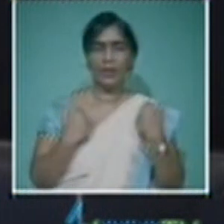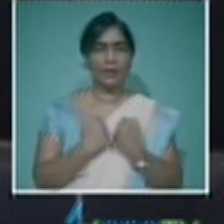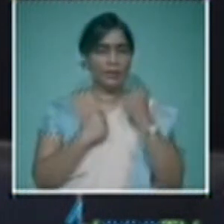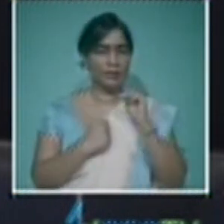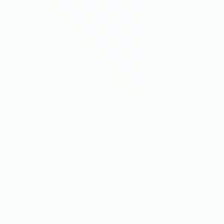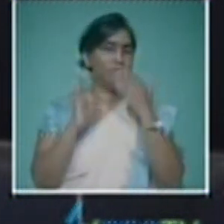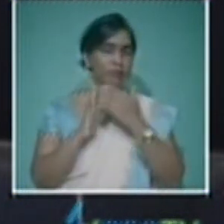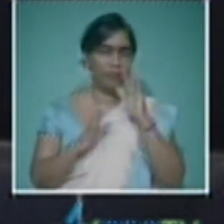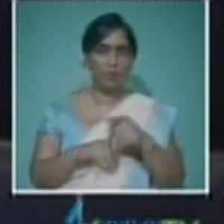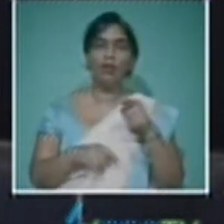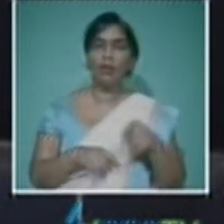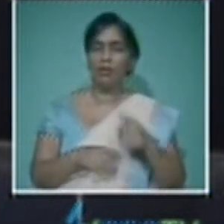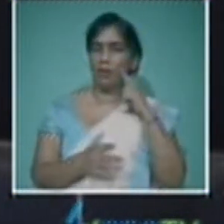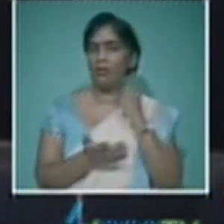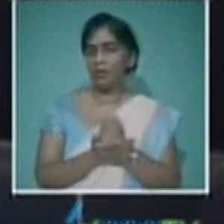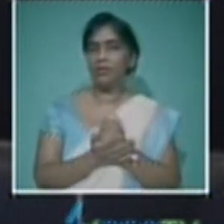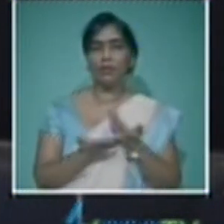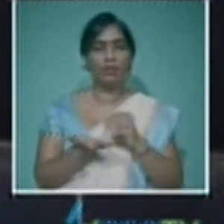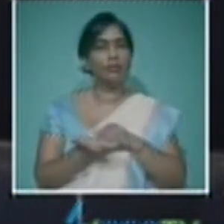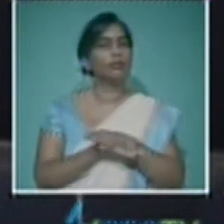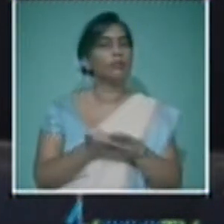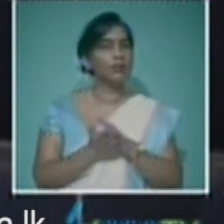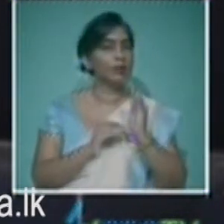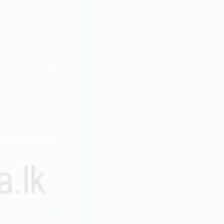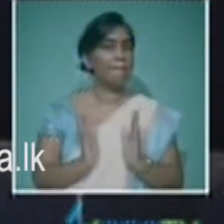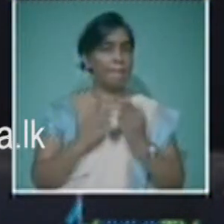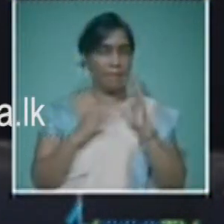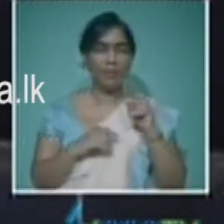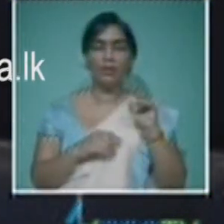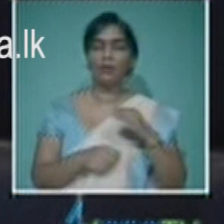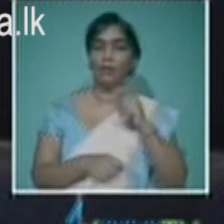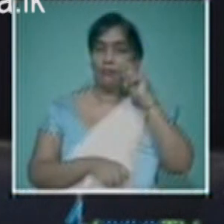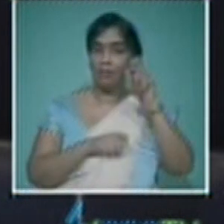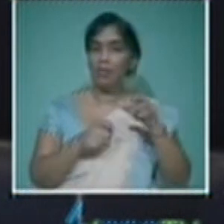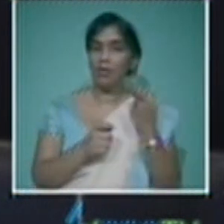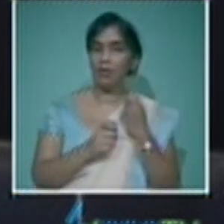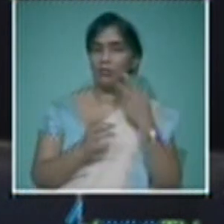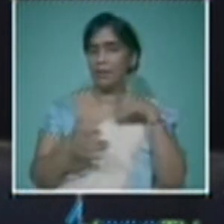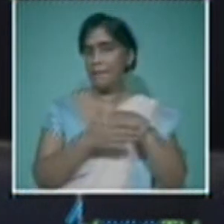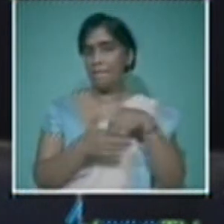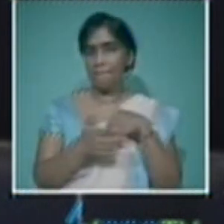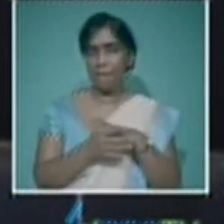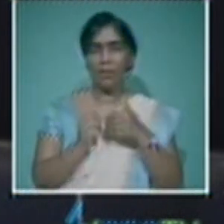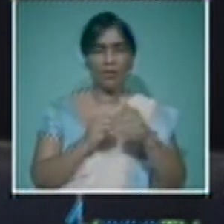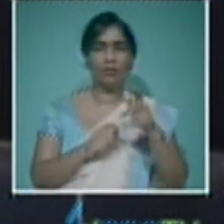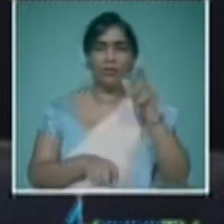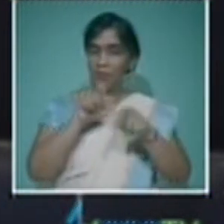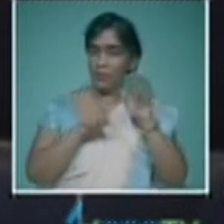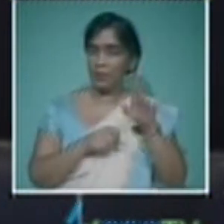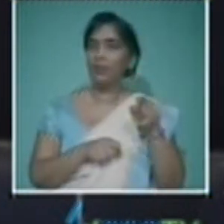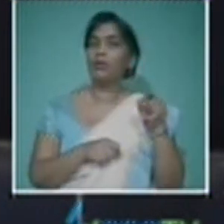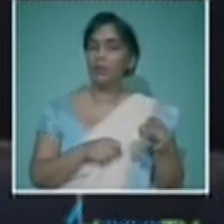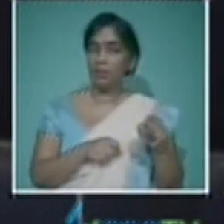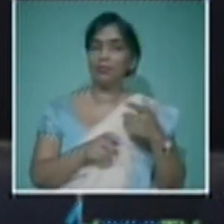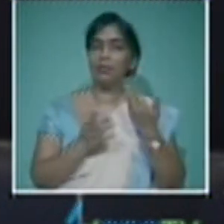අභියෝගාත්මක කරනවන්නේ මෙම අශීරු ප්‍රතිසංස්කරණ ක්‍රියාත්මක කිරීමයි. මහජනතාවගේ ආර්ථික පීඩාවට පත්ව ඉන්න තත්ත්වයක